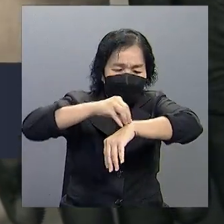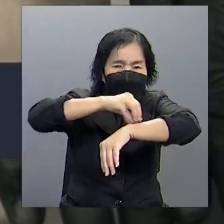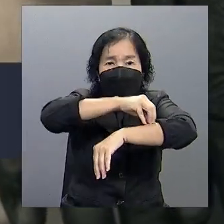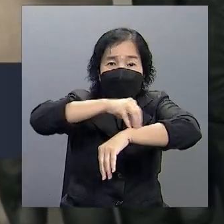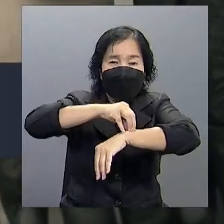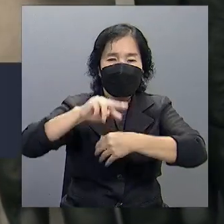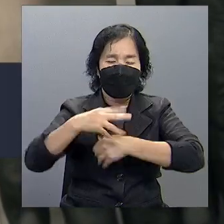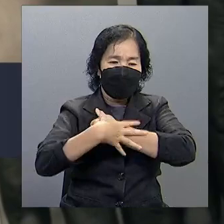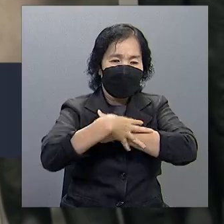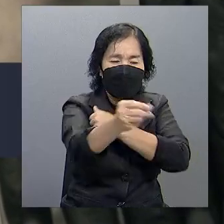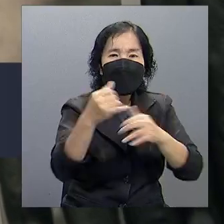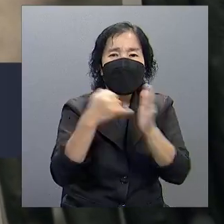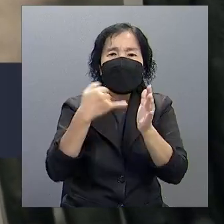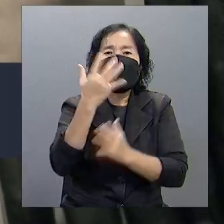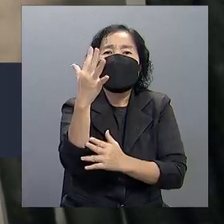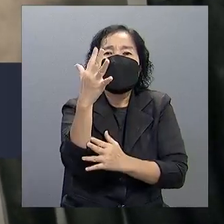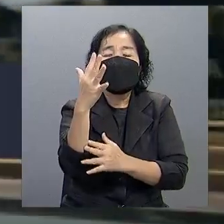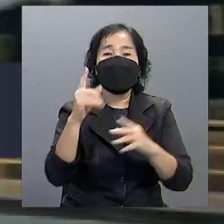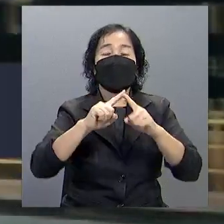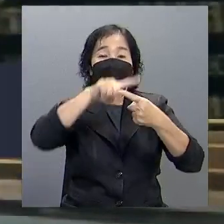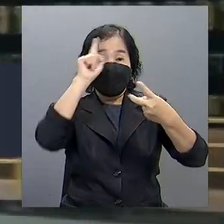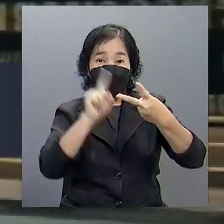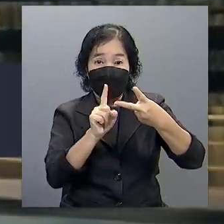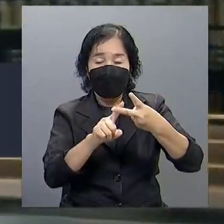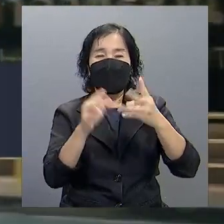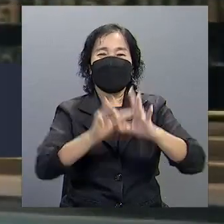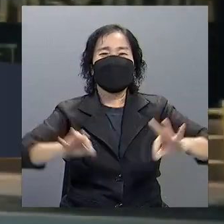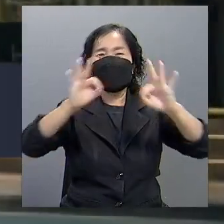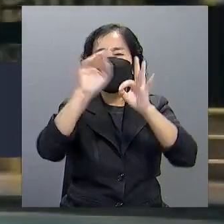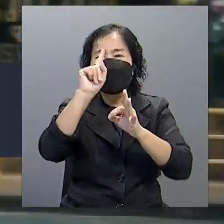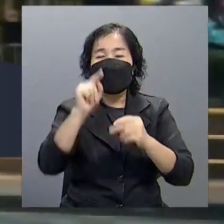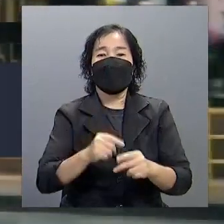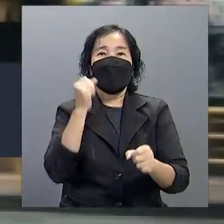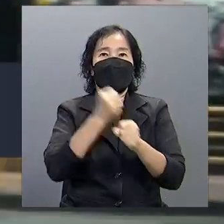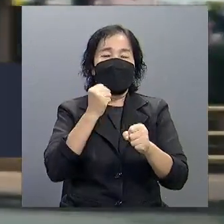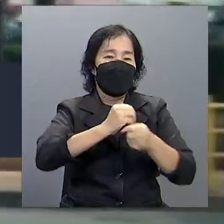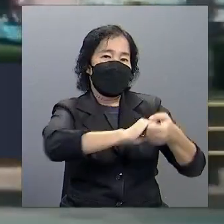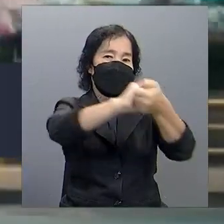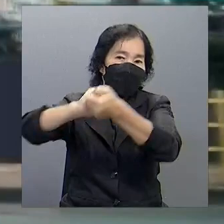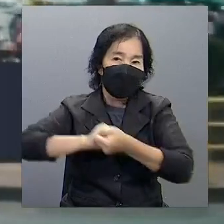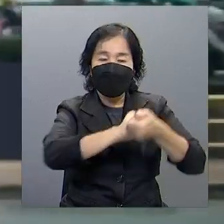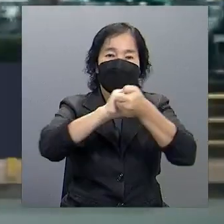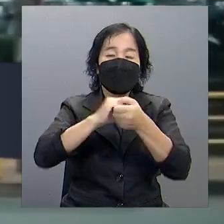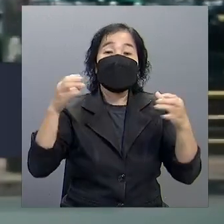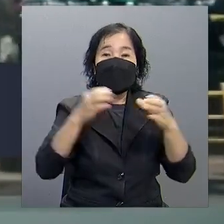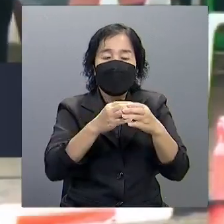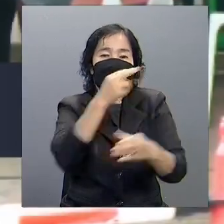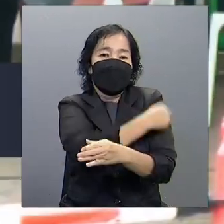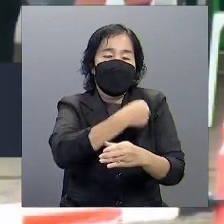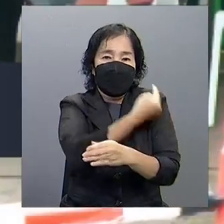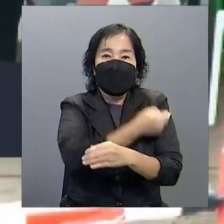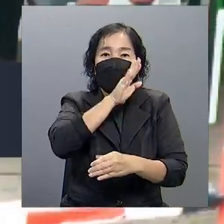กันได้ง่ายขนาดนั้นและ 2. สำคัญมากคือการทำงานแบบบูรณาการของทีมสาธารณสุขทุกระดับรวมถึง